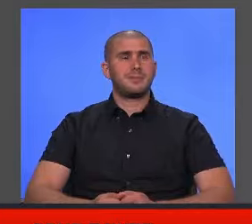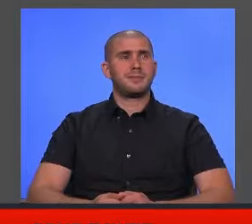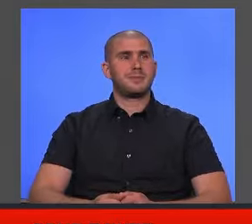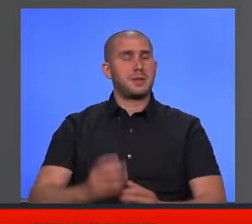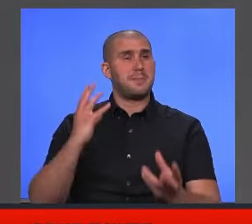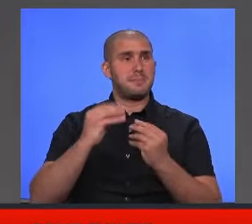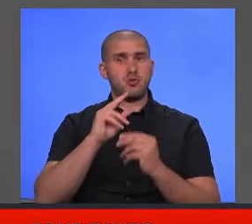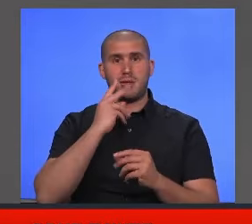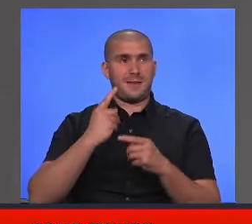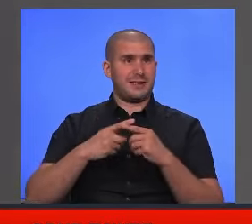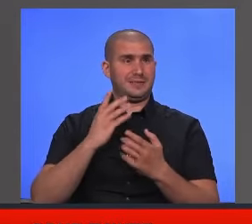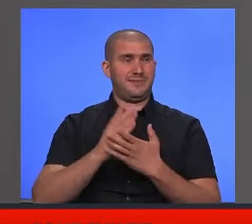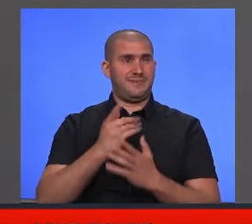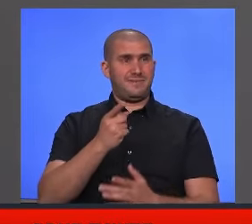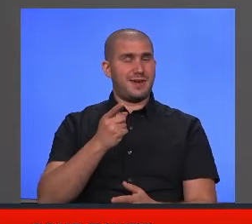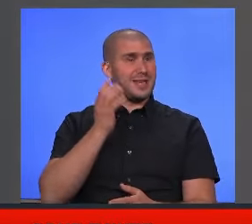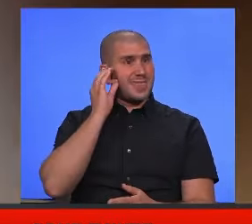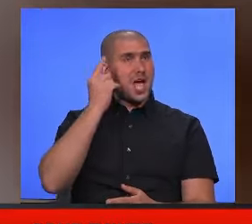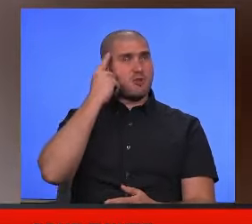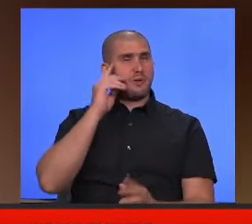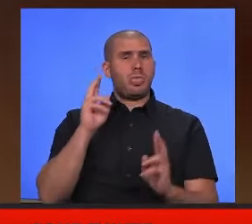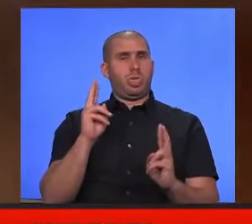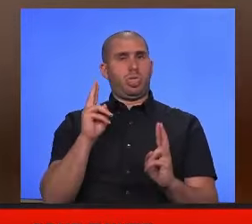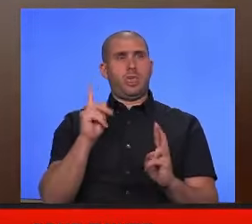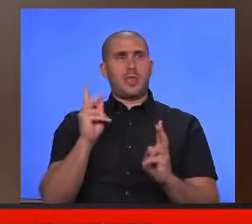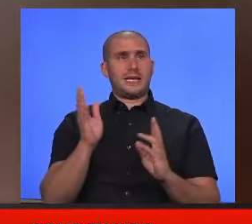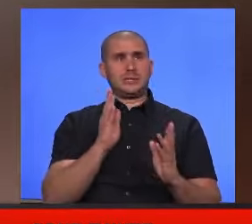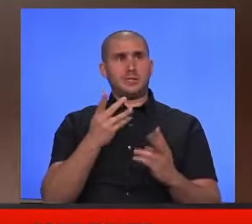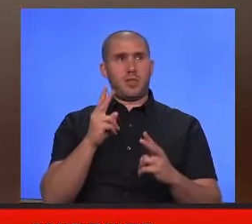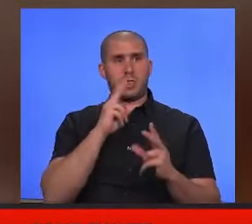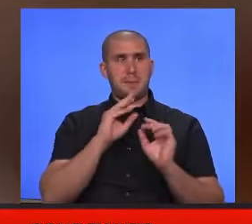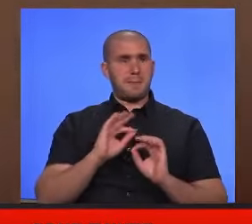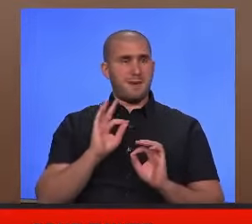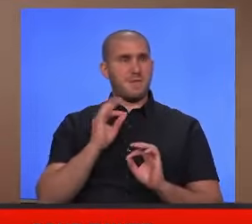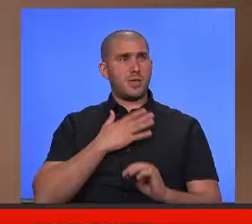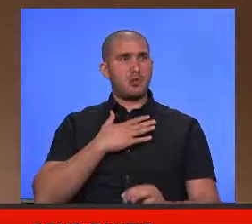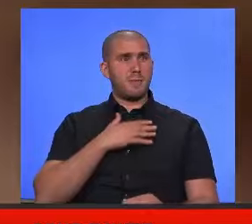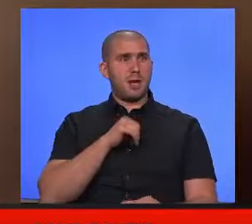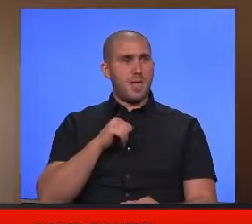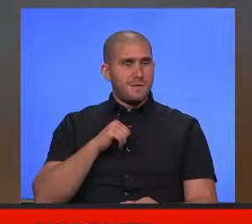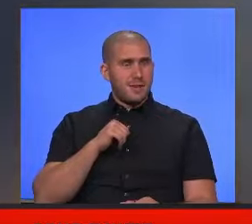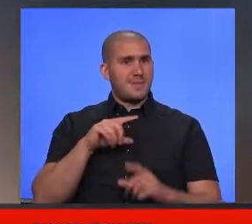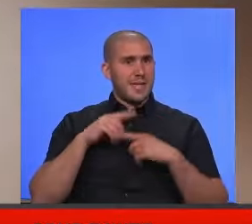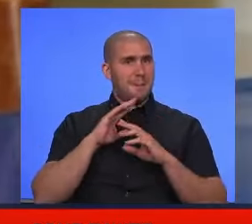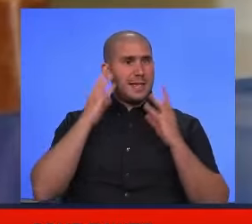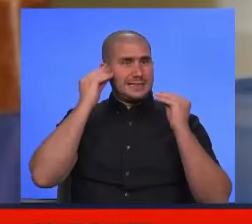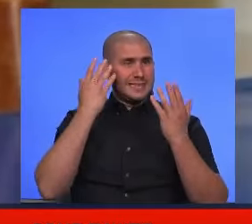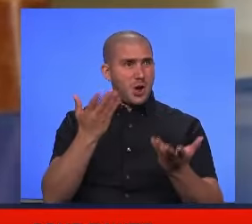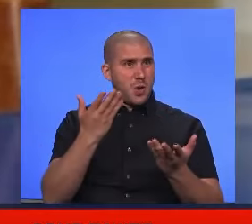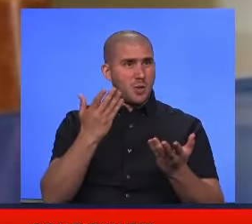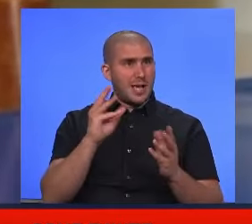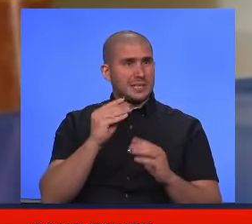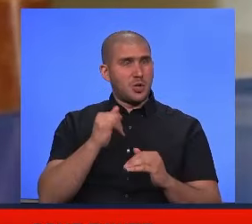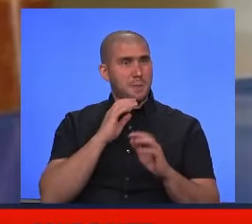מאז עברו שנתיים וחצי מילדה שחשבו שלא תזוז ולא תדבר ולא תנשום לבד ותחיה ללא שיער, שרה